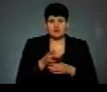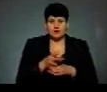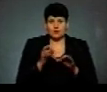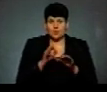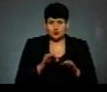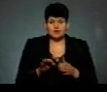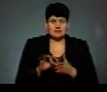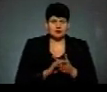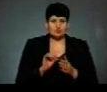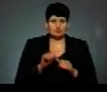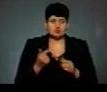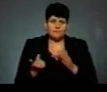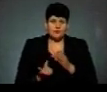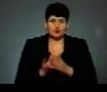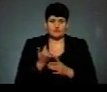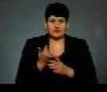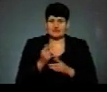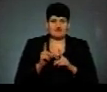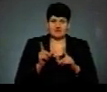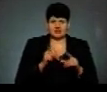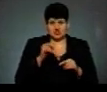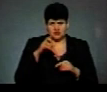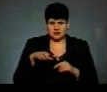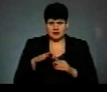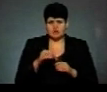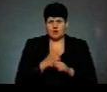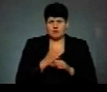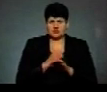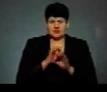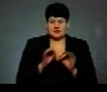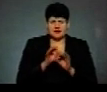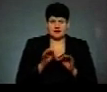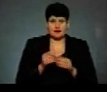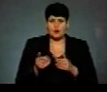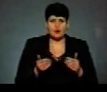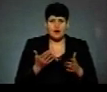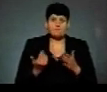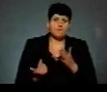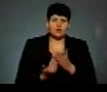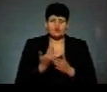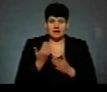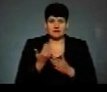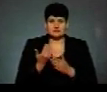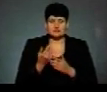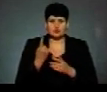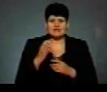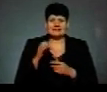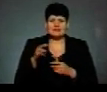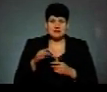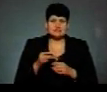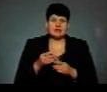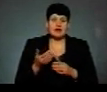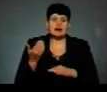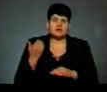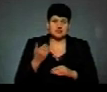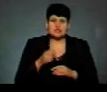він відразу може поновлятися, навіть не виїжджаючи з країни, не роблячи ніяких інших кроків, а поновлятися на семестр раніше. І така можливість є.